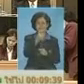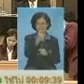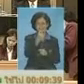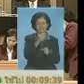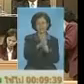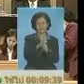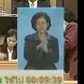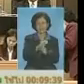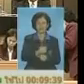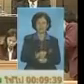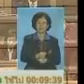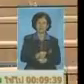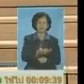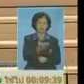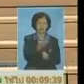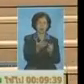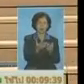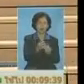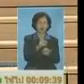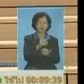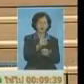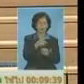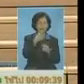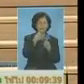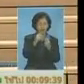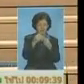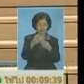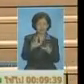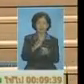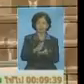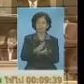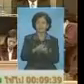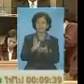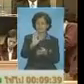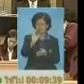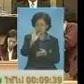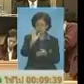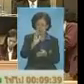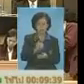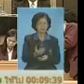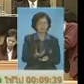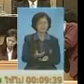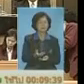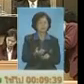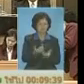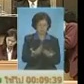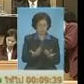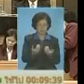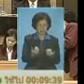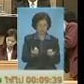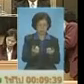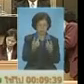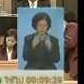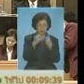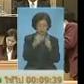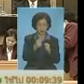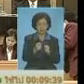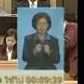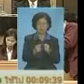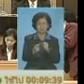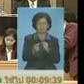ครับท่านครับเดี๋ยวให้เขาตอบจดเสร็จก่อนครับตอนนี้ท่านเดี๋ยวพึ่งนะไม่ได้ฮะท่านนะเพราะว่าอยู่ระหว่างตอบคำถามการถาม